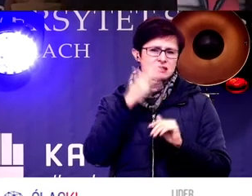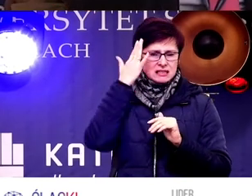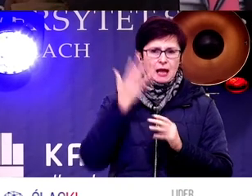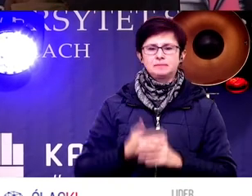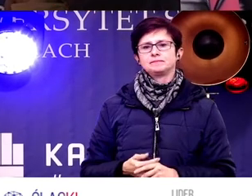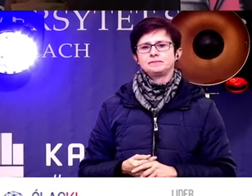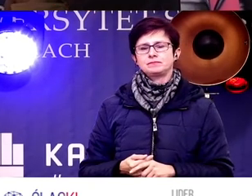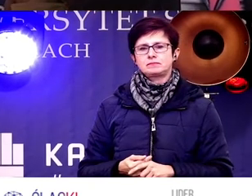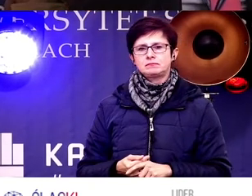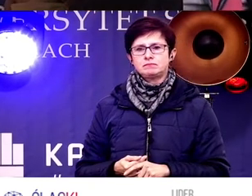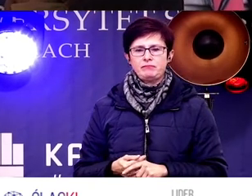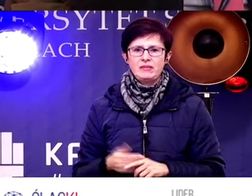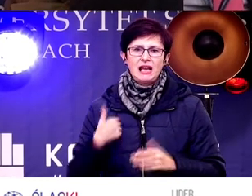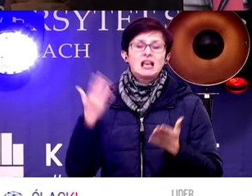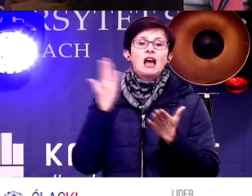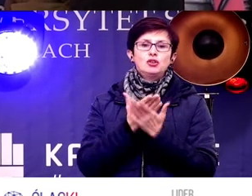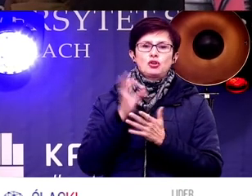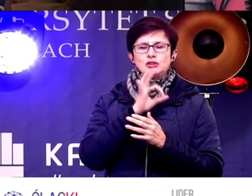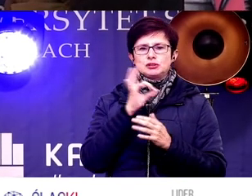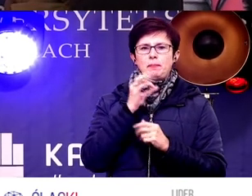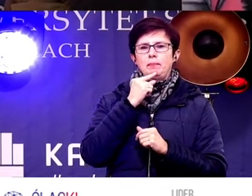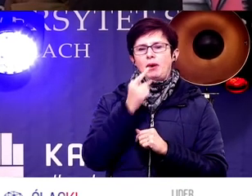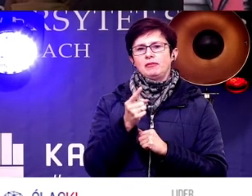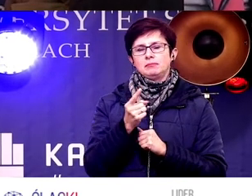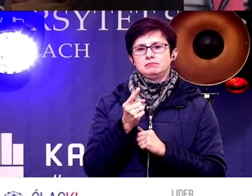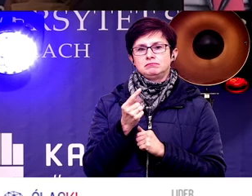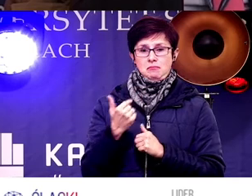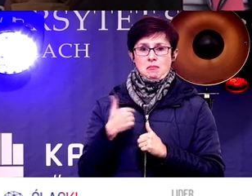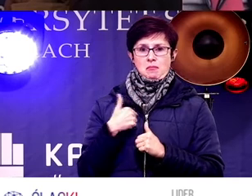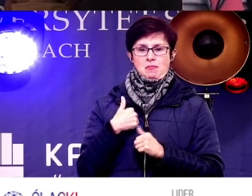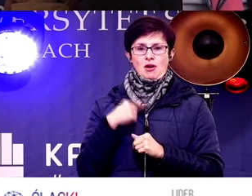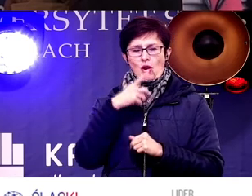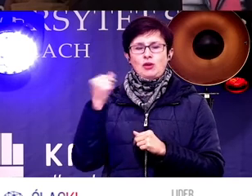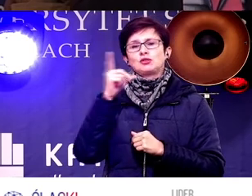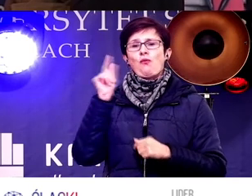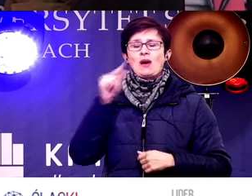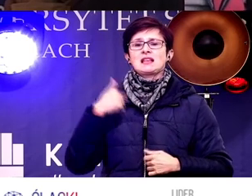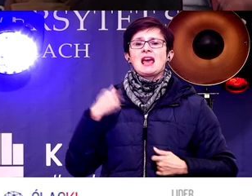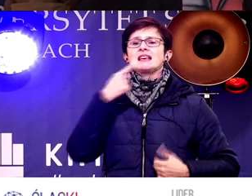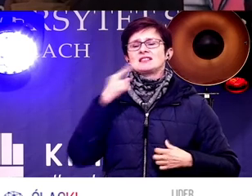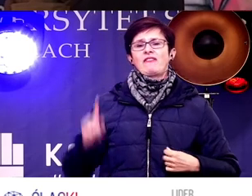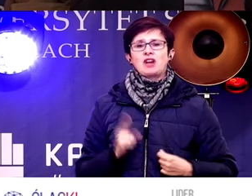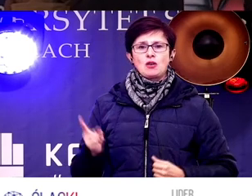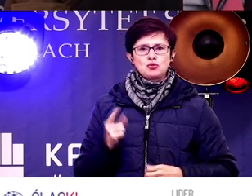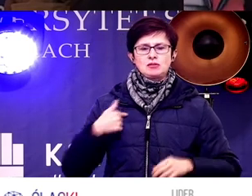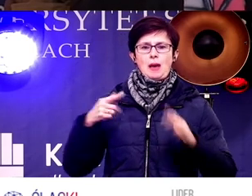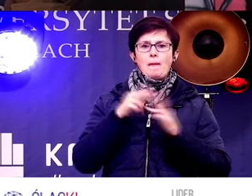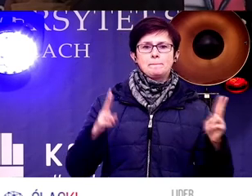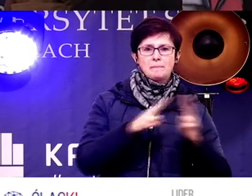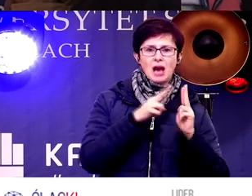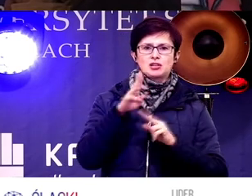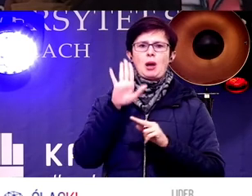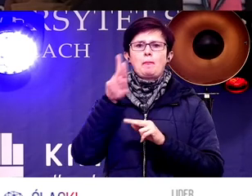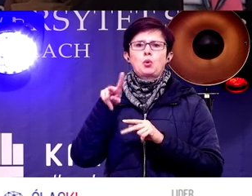Ja tylko może chciałbym dodać tyle, że w moim przypadku to był właśnie ten język francuski, ponieważ byłem w Paryżu, później byłem w Brukseli, potem znowu